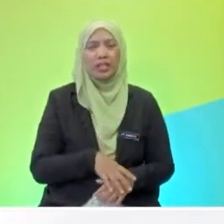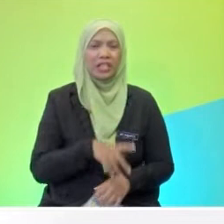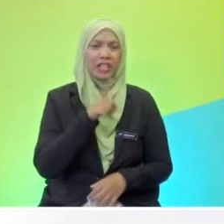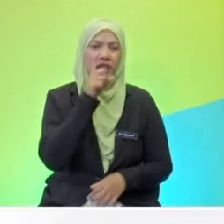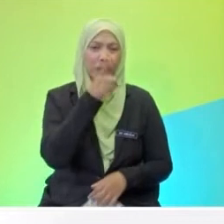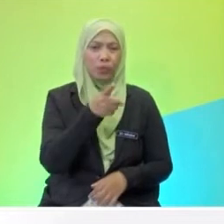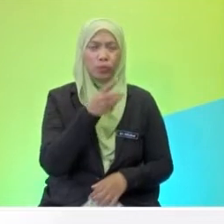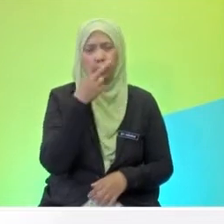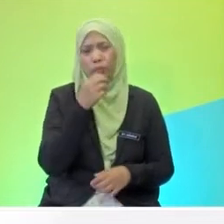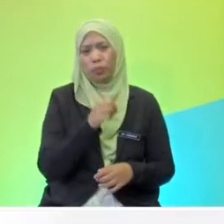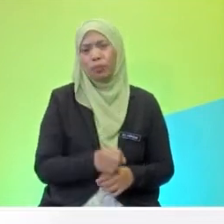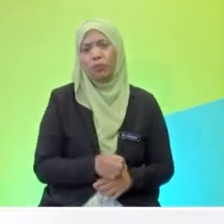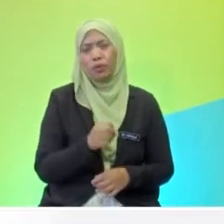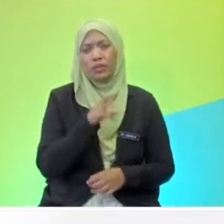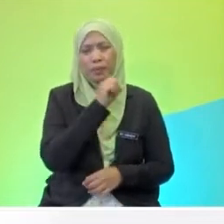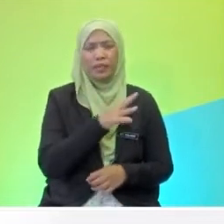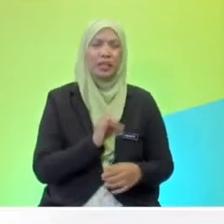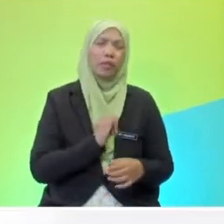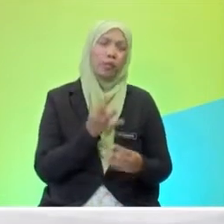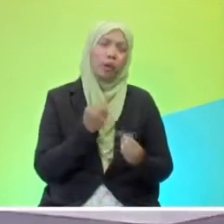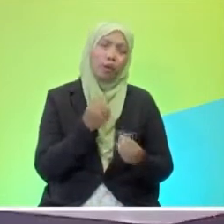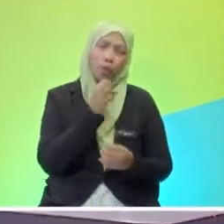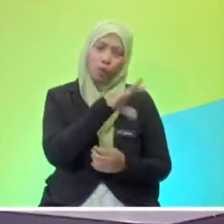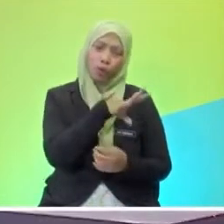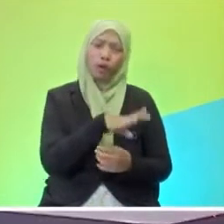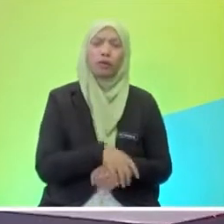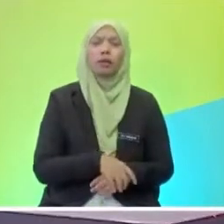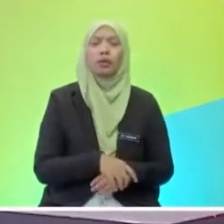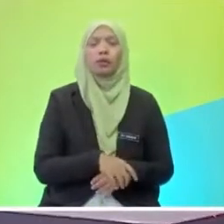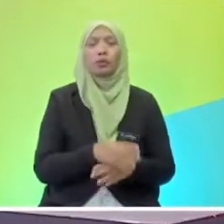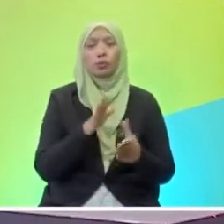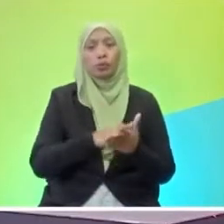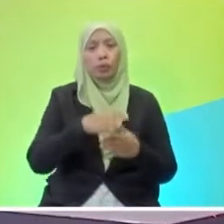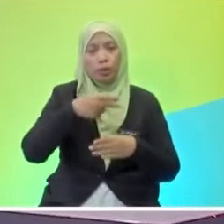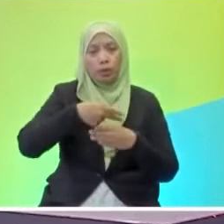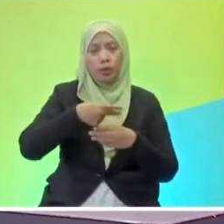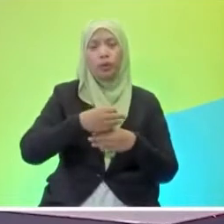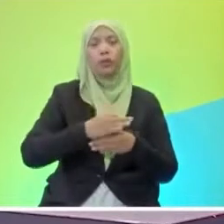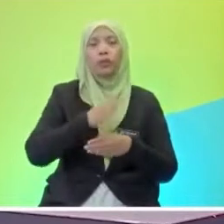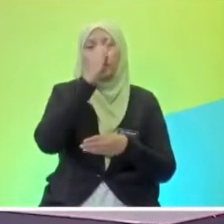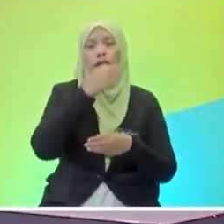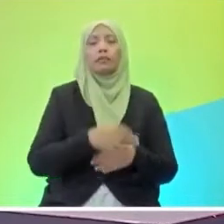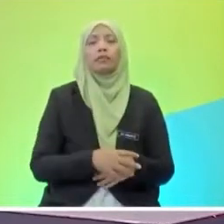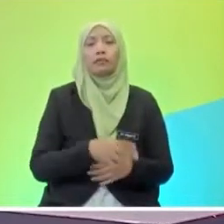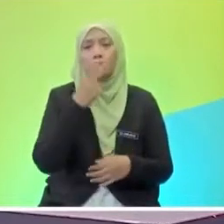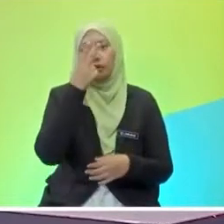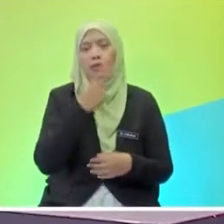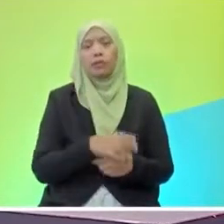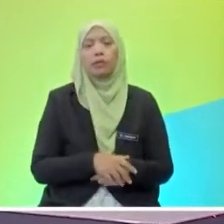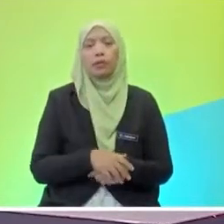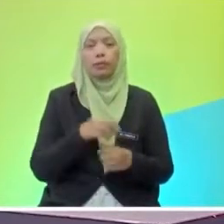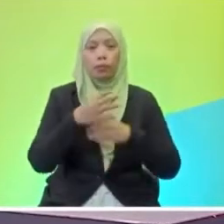buang juga contohnya rumah Villa daripada atas Tak nak pergi tempat Simpan buku